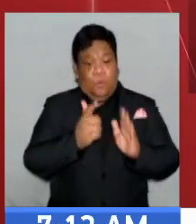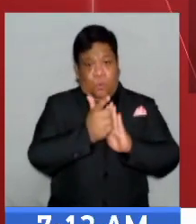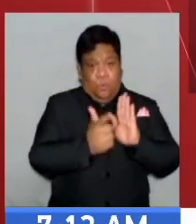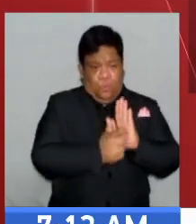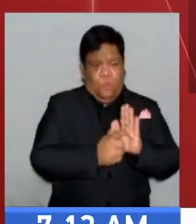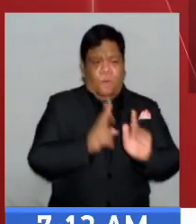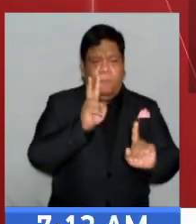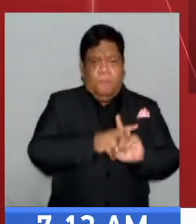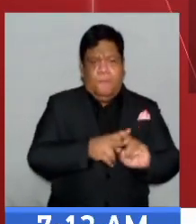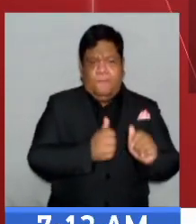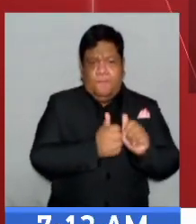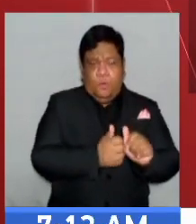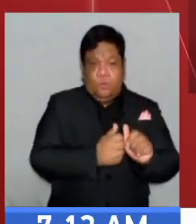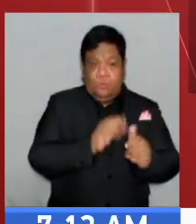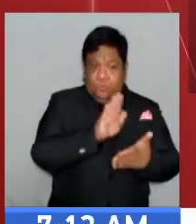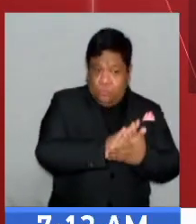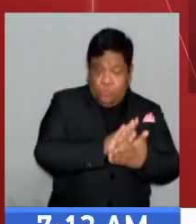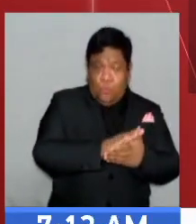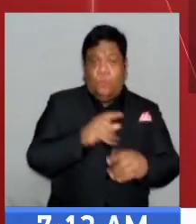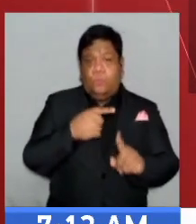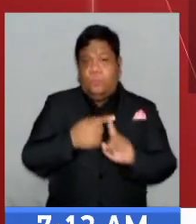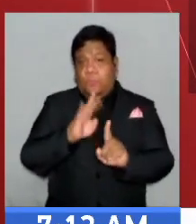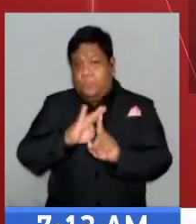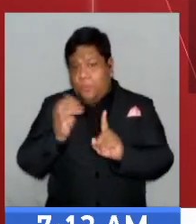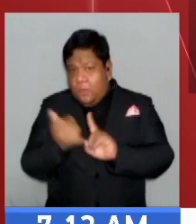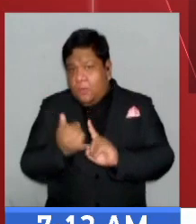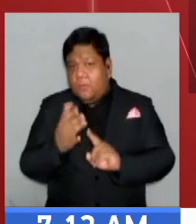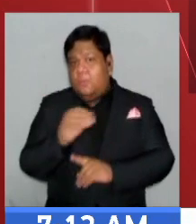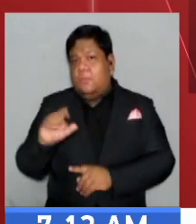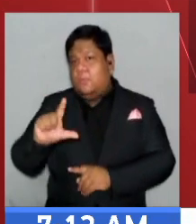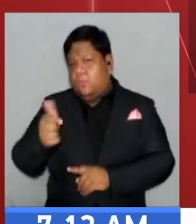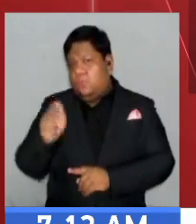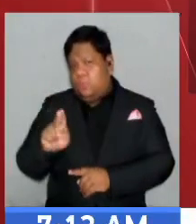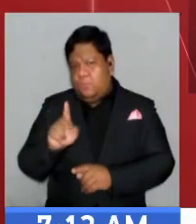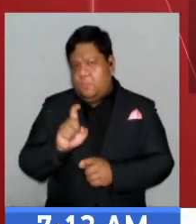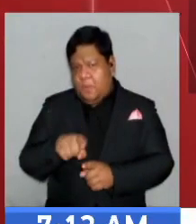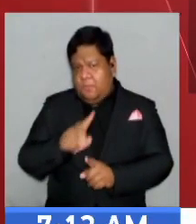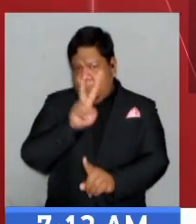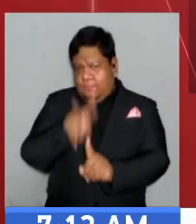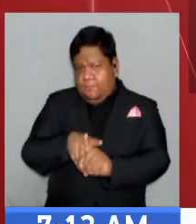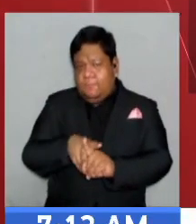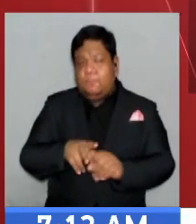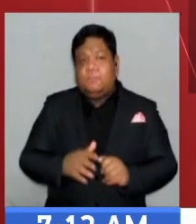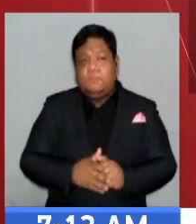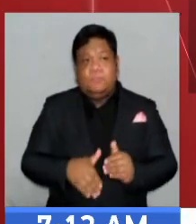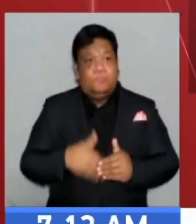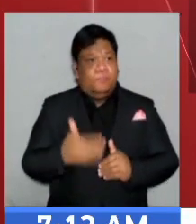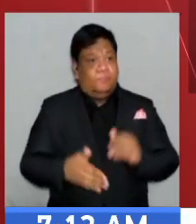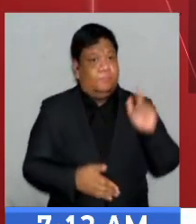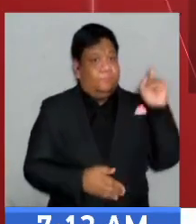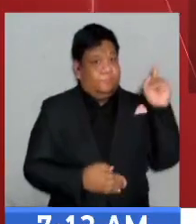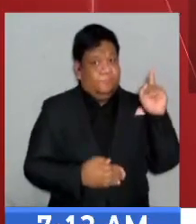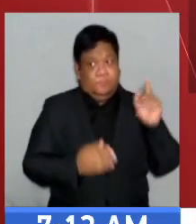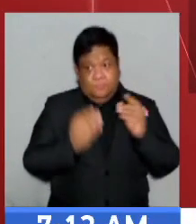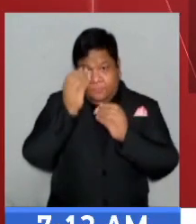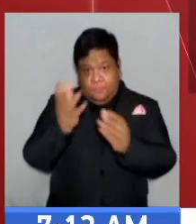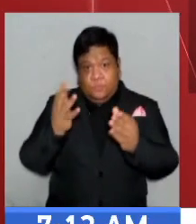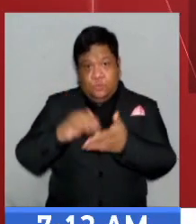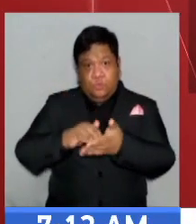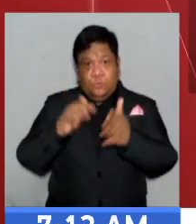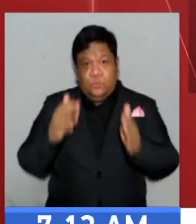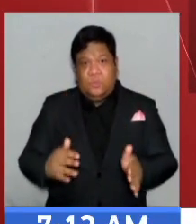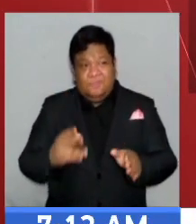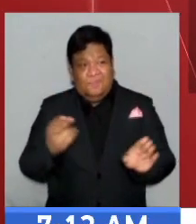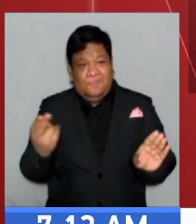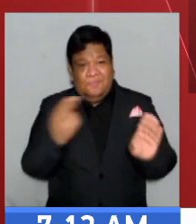mga barangay at LGU. Payo naman ni Rose Castro sa mga estudyante, hindi kailangang sumali sa mga fraternity at sorority